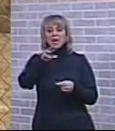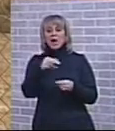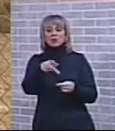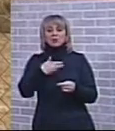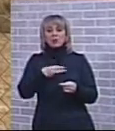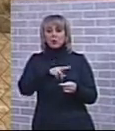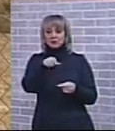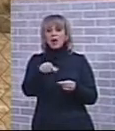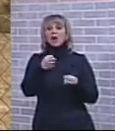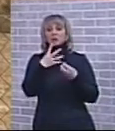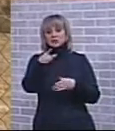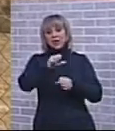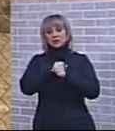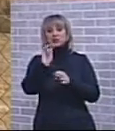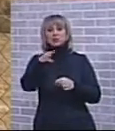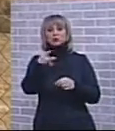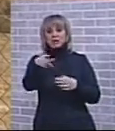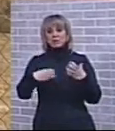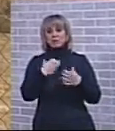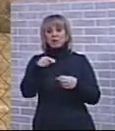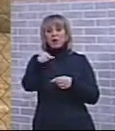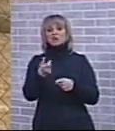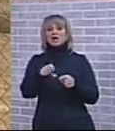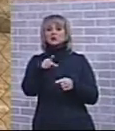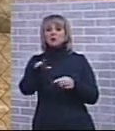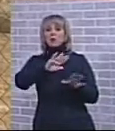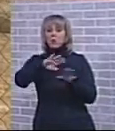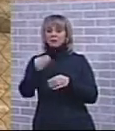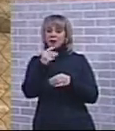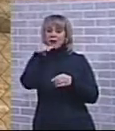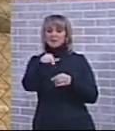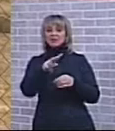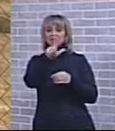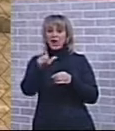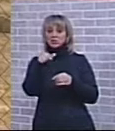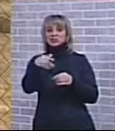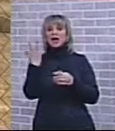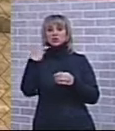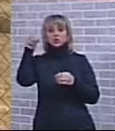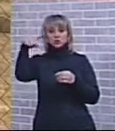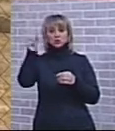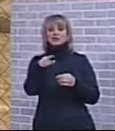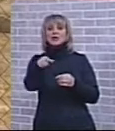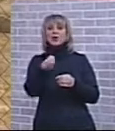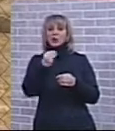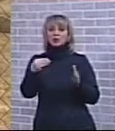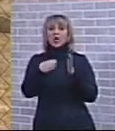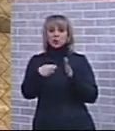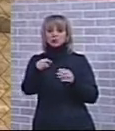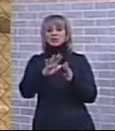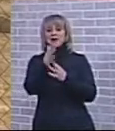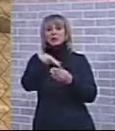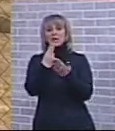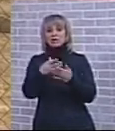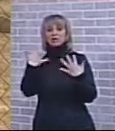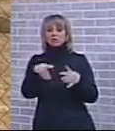трупы. Ну, просто они отдыхают, и не надо их беспокоить. Вот особенно после обеда, допустим, вот в 2 часа, когда солнышко, они хорошо не наелись, на травке легли, и